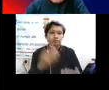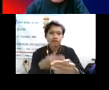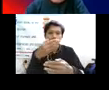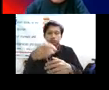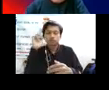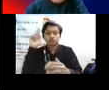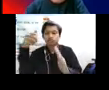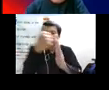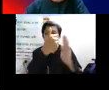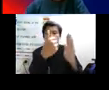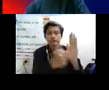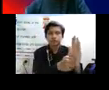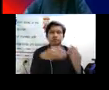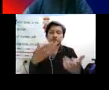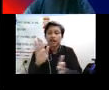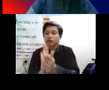juga